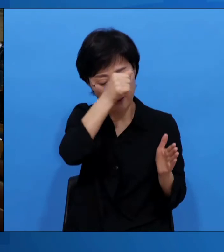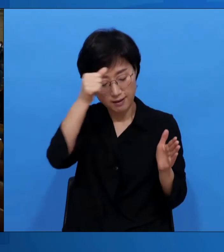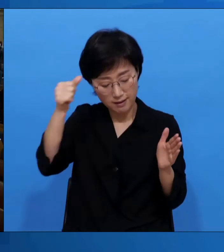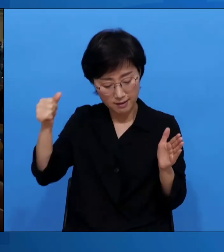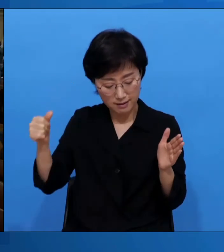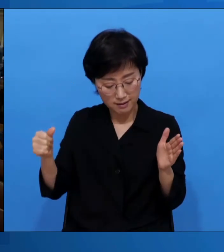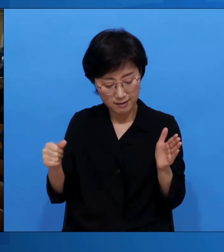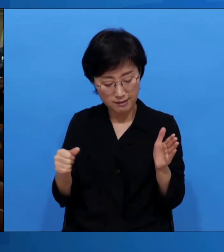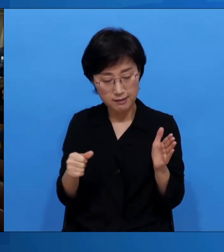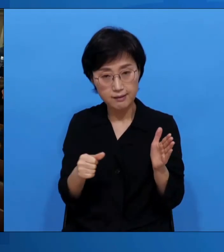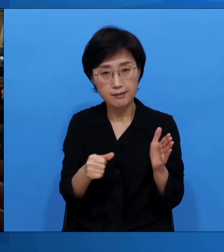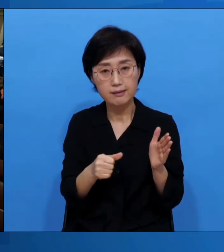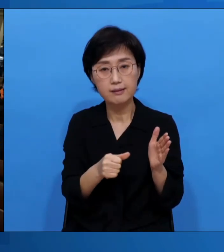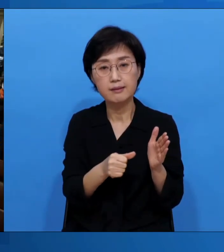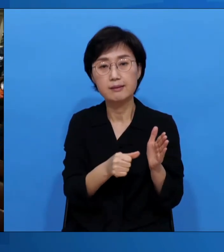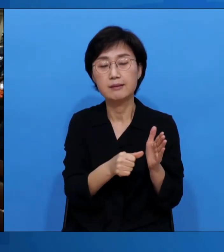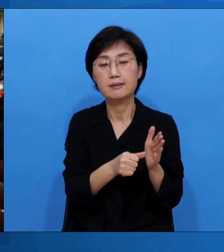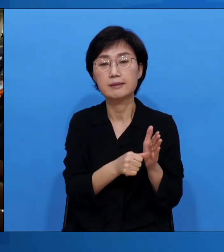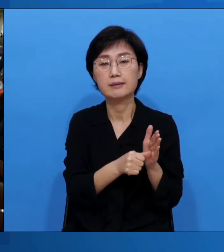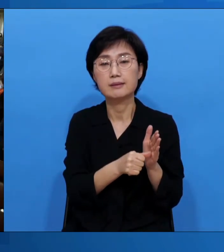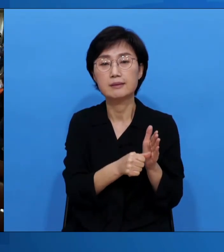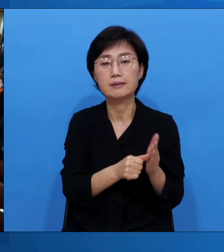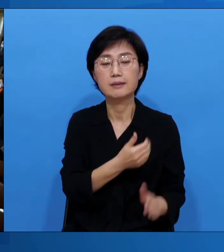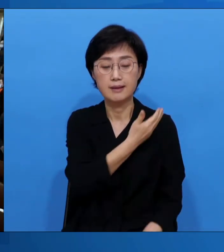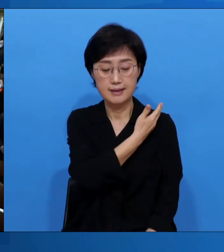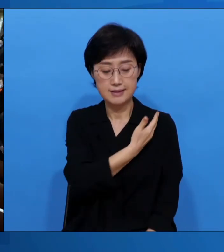나의 일생을